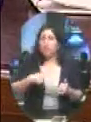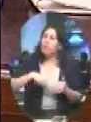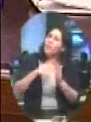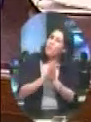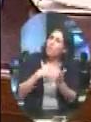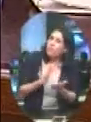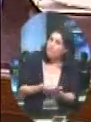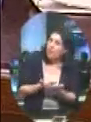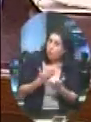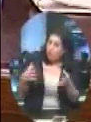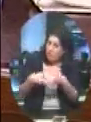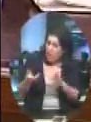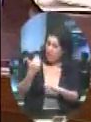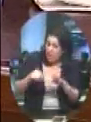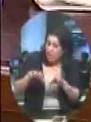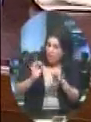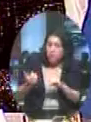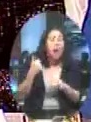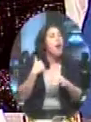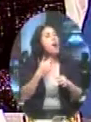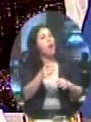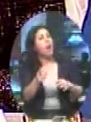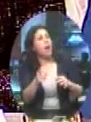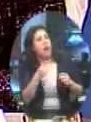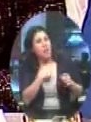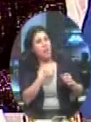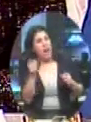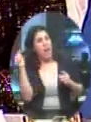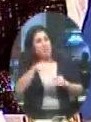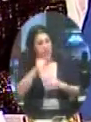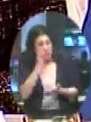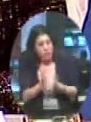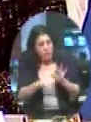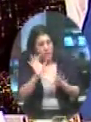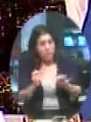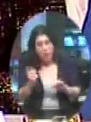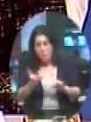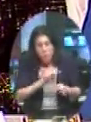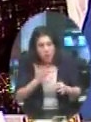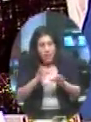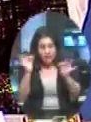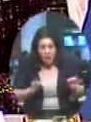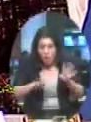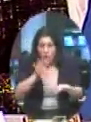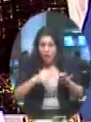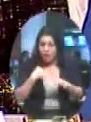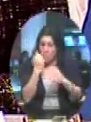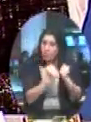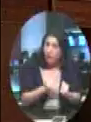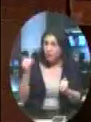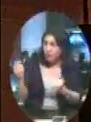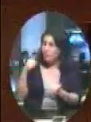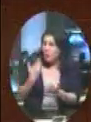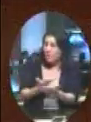התייעצות סיעתית, לפני הצבעה. אי אפשר, הצבעתי בעד, את באת אחרי שאני באמצע הצבעה, לא מקובל, התחלנו הצבעה, אמרתי בעד ועכשיו את אומרת התייעצות